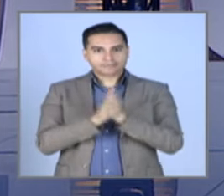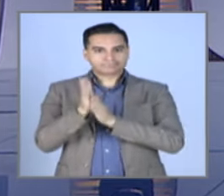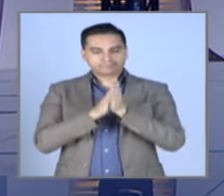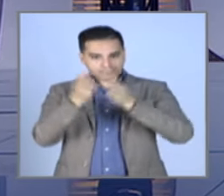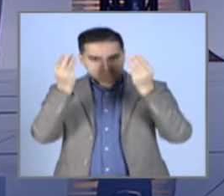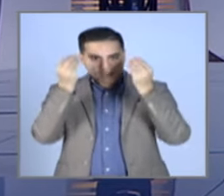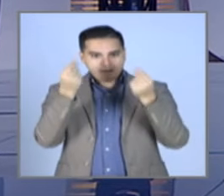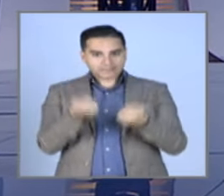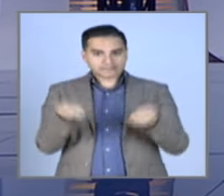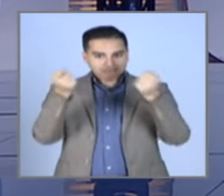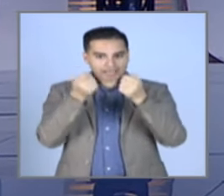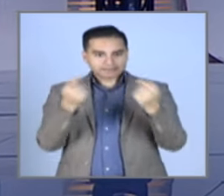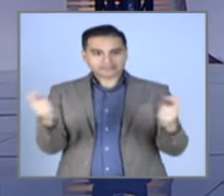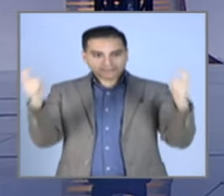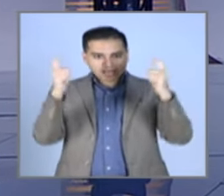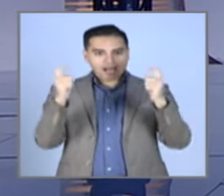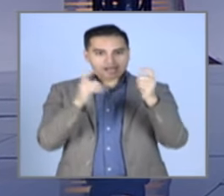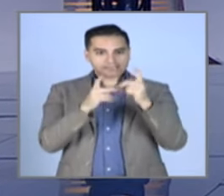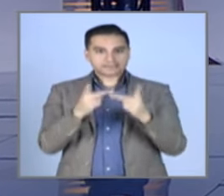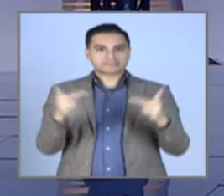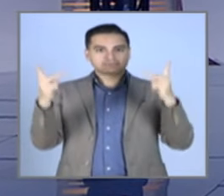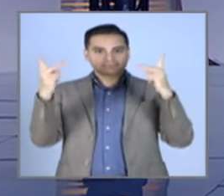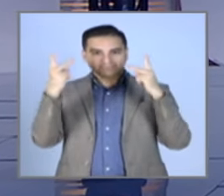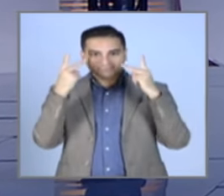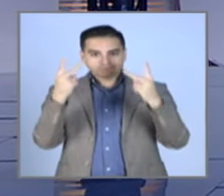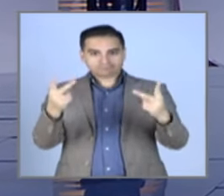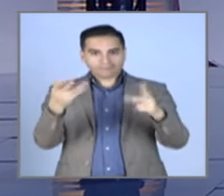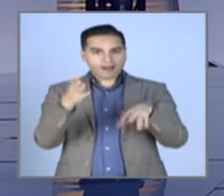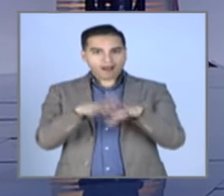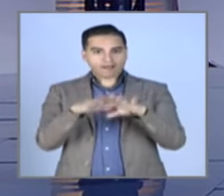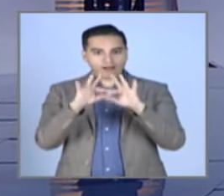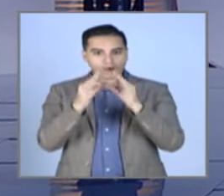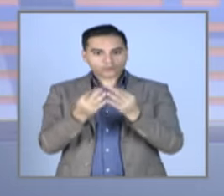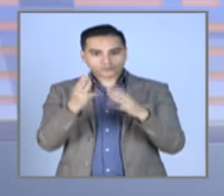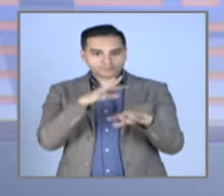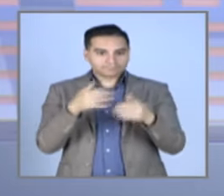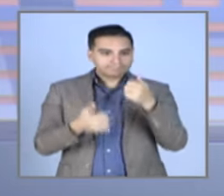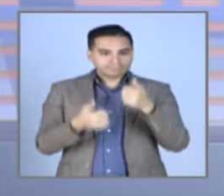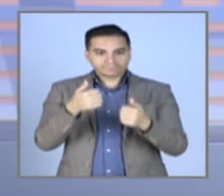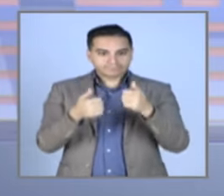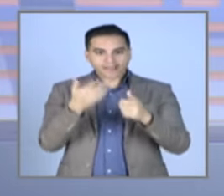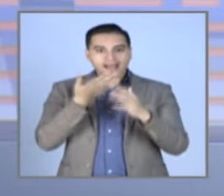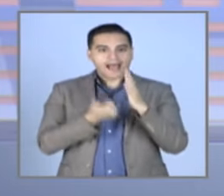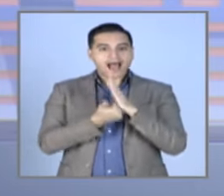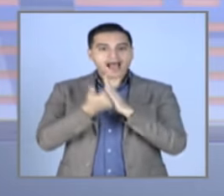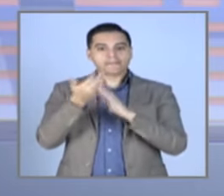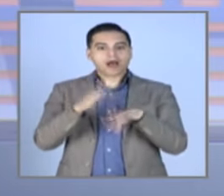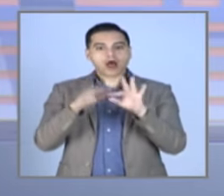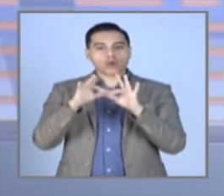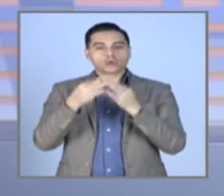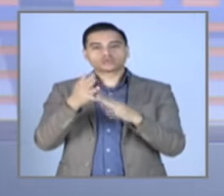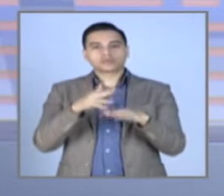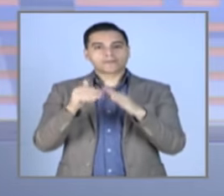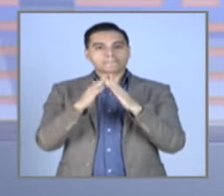للمعرفة. دايماً في تحدي بين أفراد العيلة وهم بيتفرجوا على البرنامج. ما أجمل إن العيلة